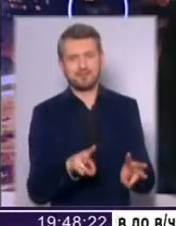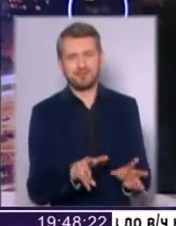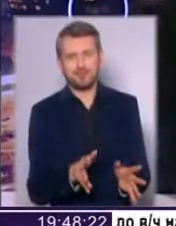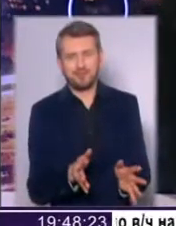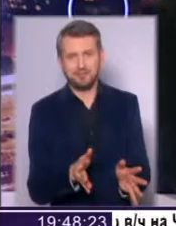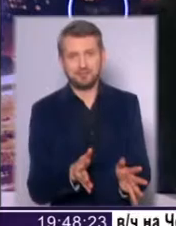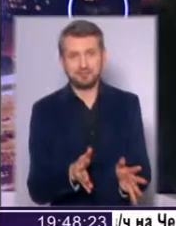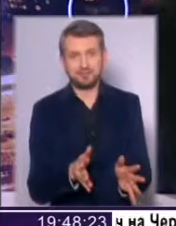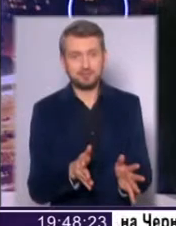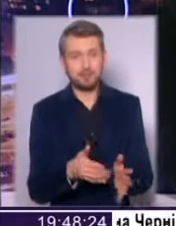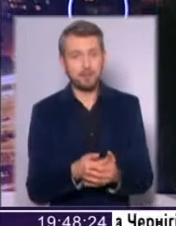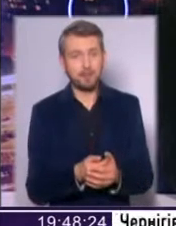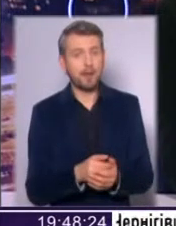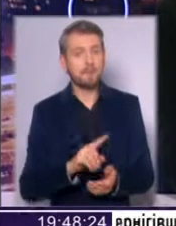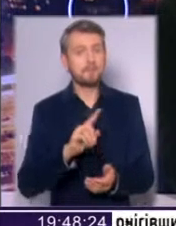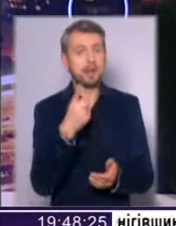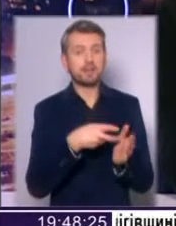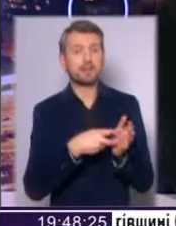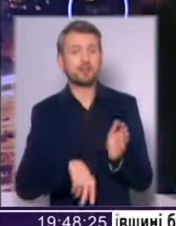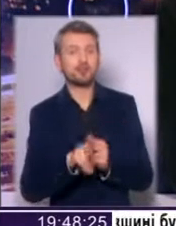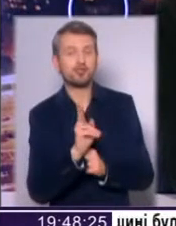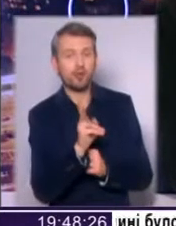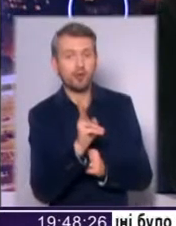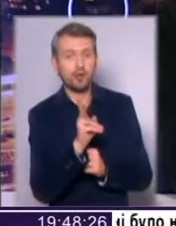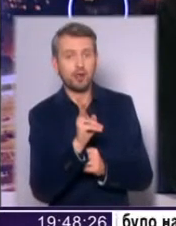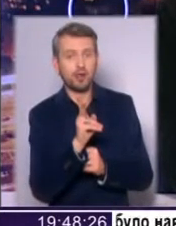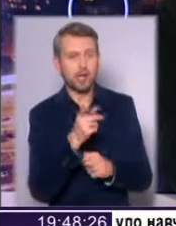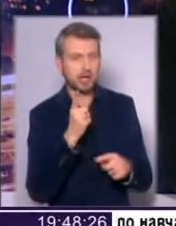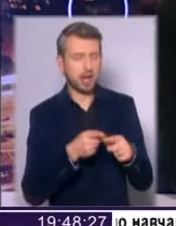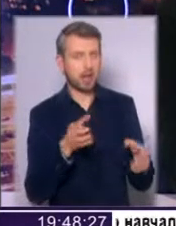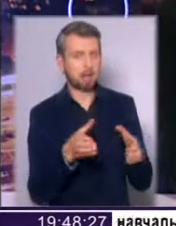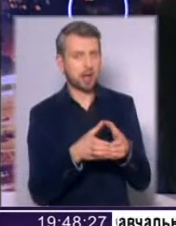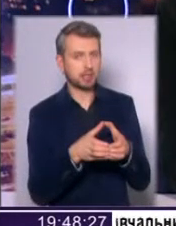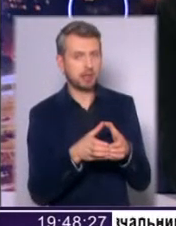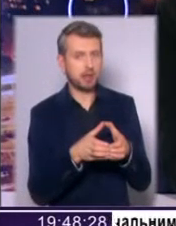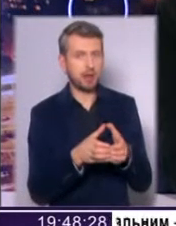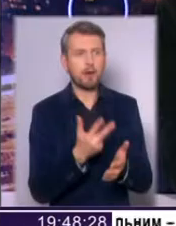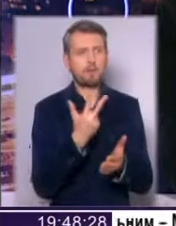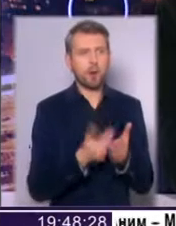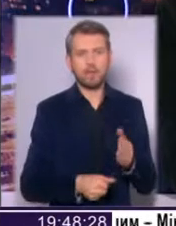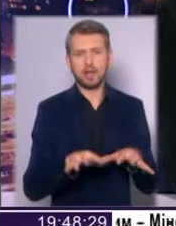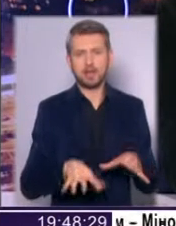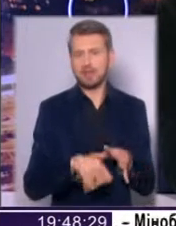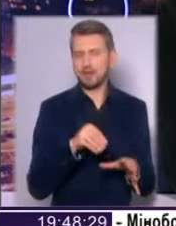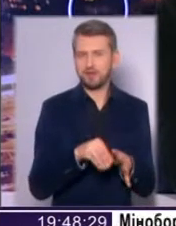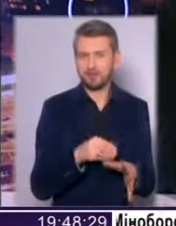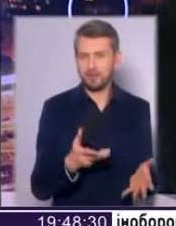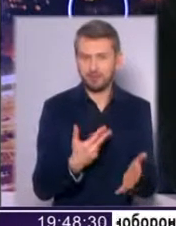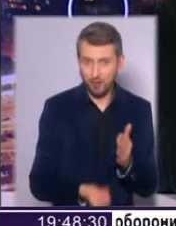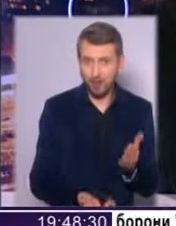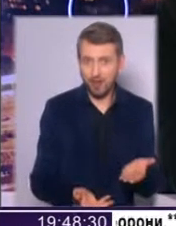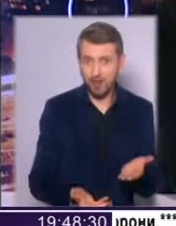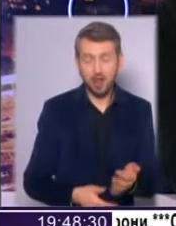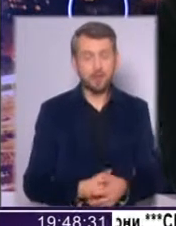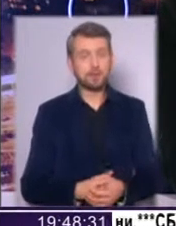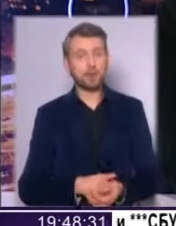от дивіться, першим вийшла з коаліції «Радикальна партія», провалилась на місцевих виборах.